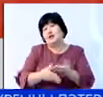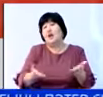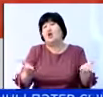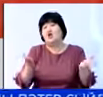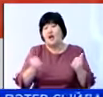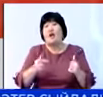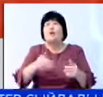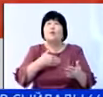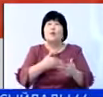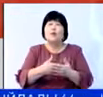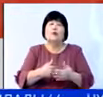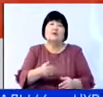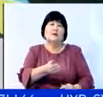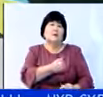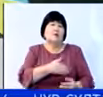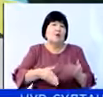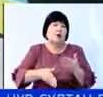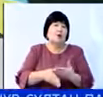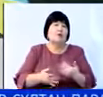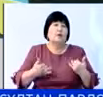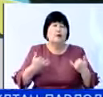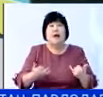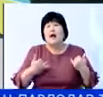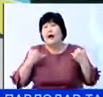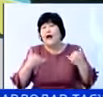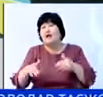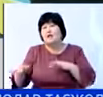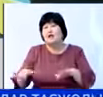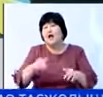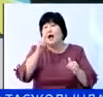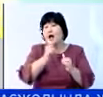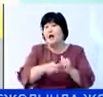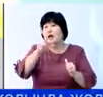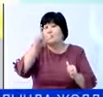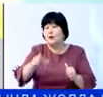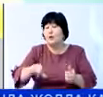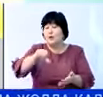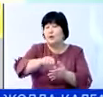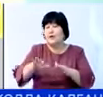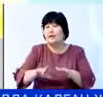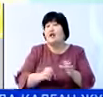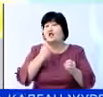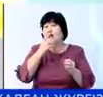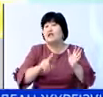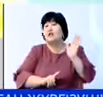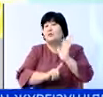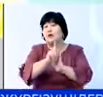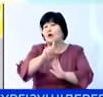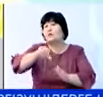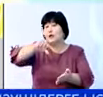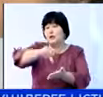Ерікті болу үшін ынта мен мұқтажға көмек қолын созып, қайырымдылық жасау, әрбір ортақ іске жұмылып, жарқын бастамаларға үн